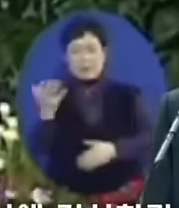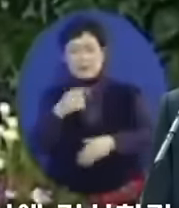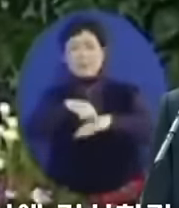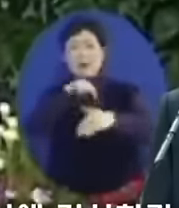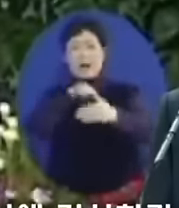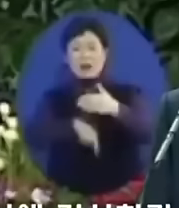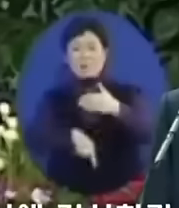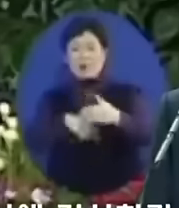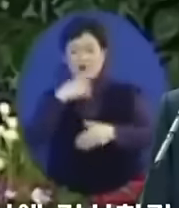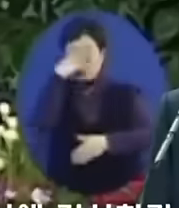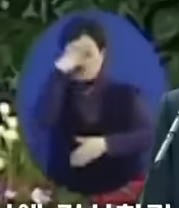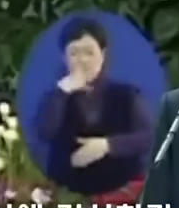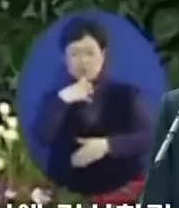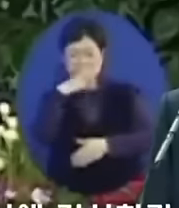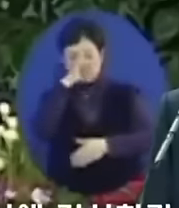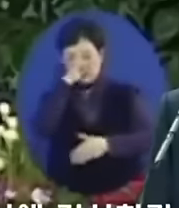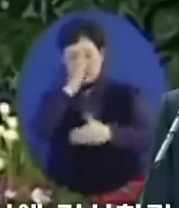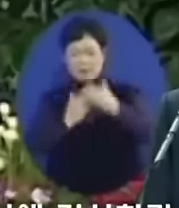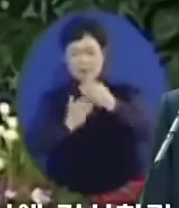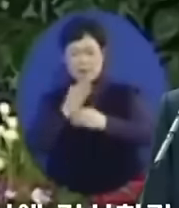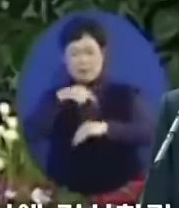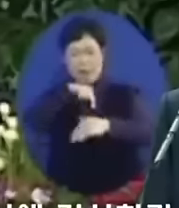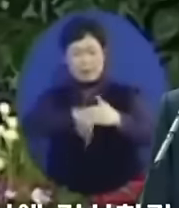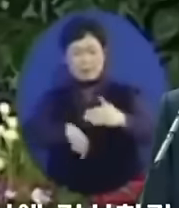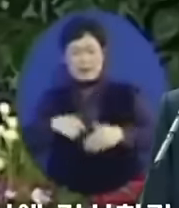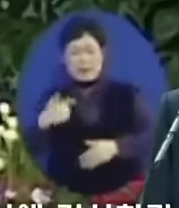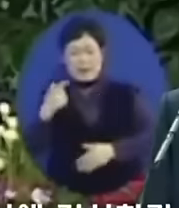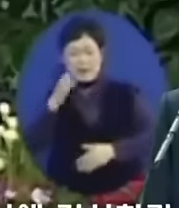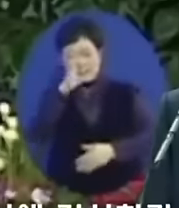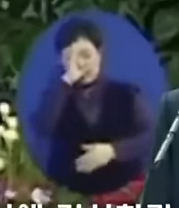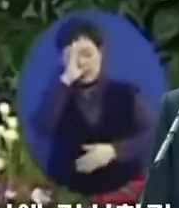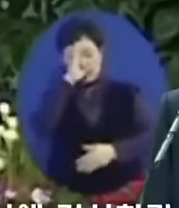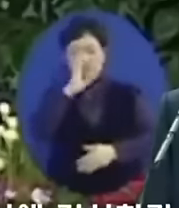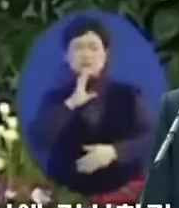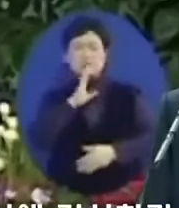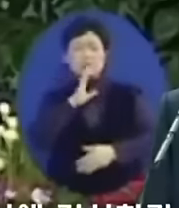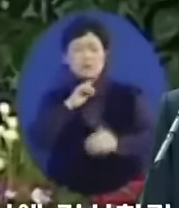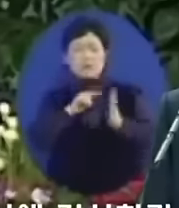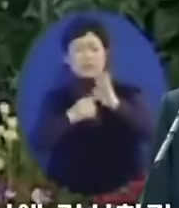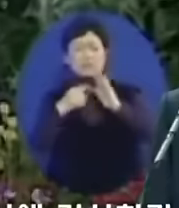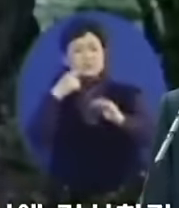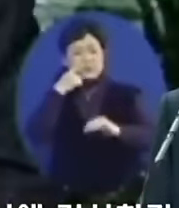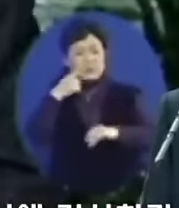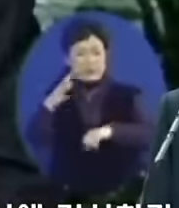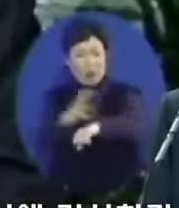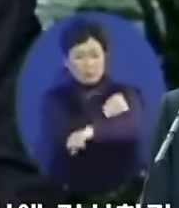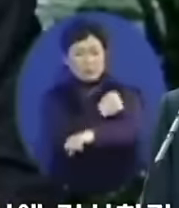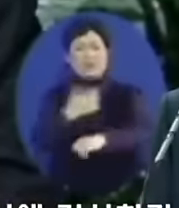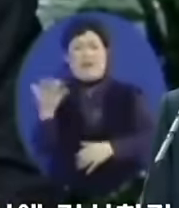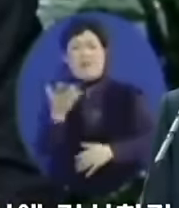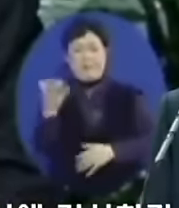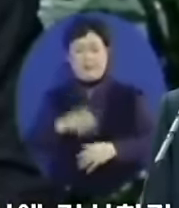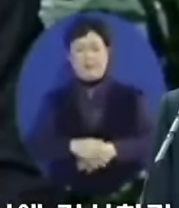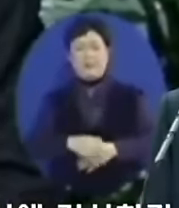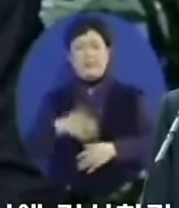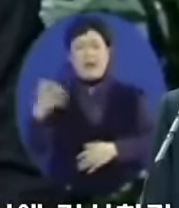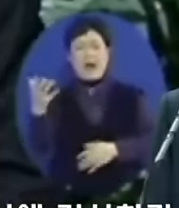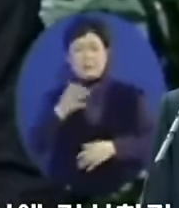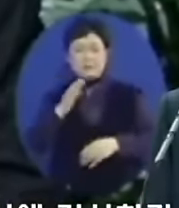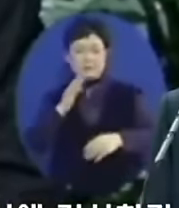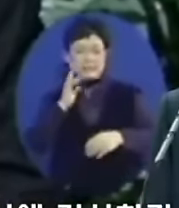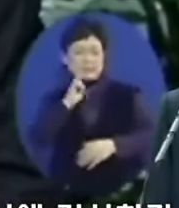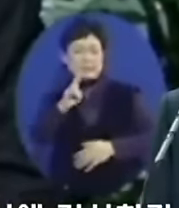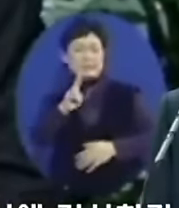우울증이 걸리면 마음의 병을 형용하지 못합니다만 엄청나게 아픈 것입니다. 그 아픔이 극심하여